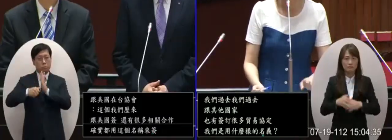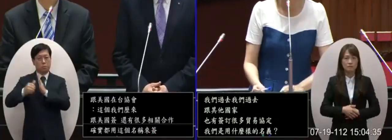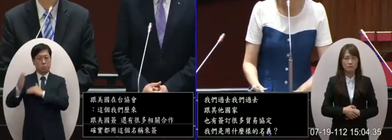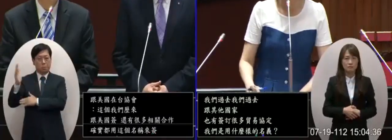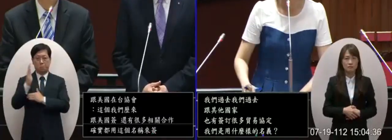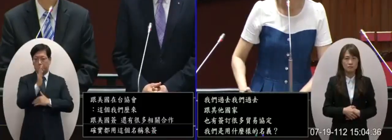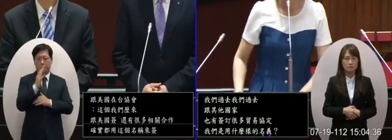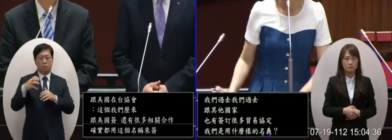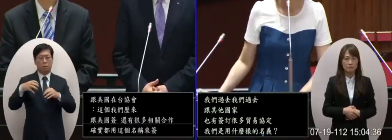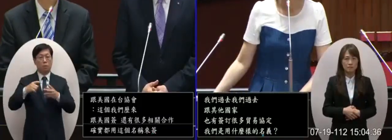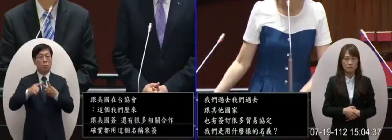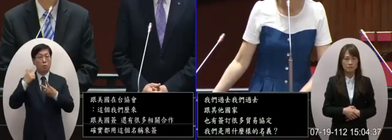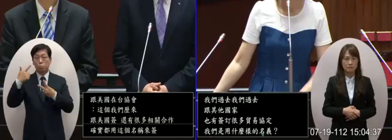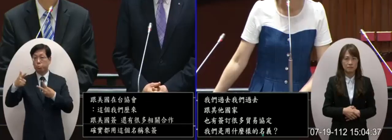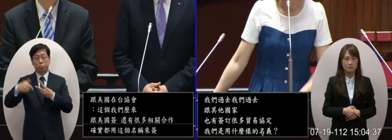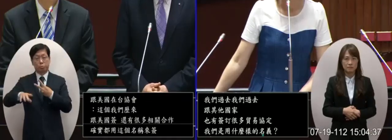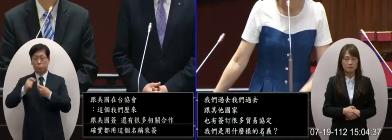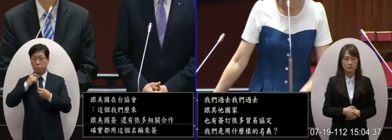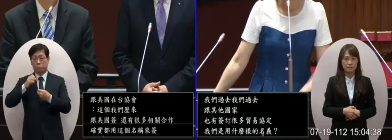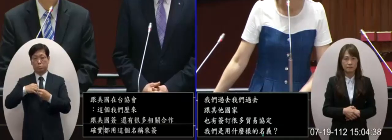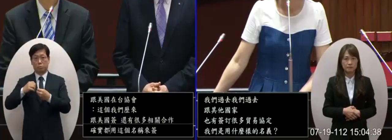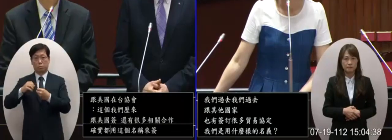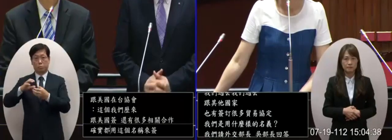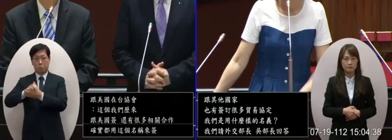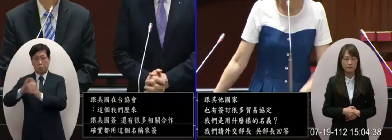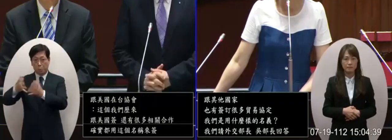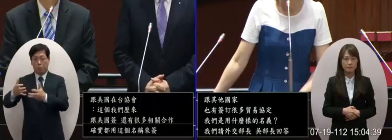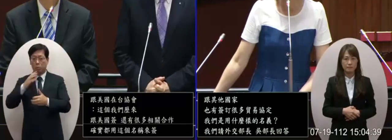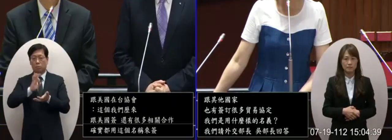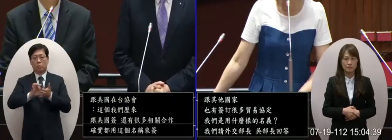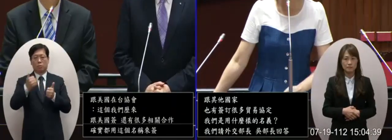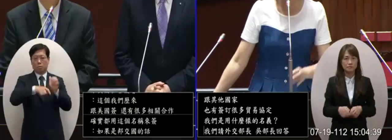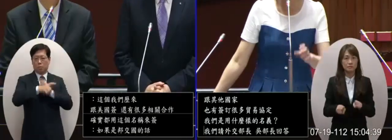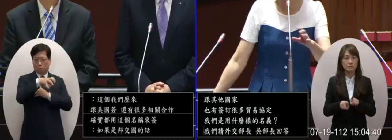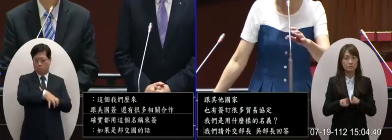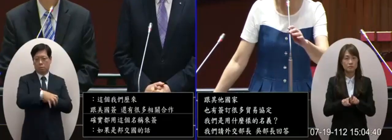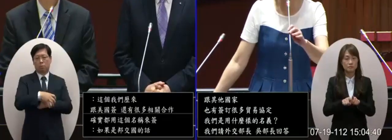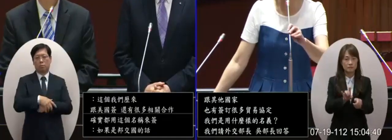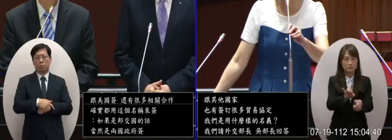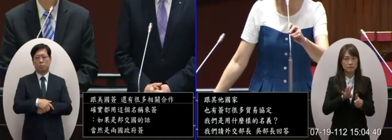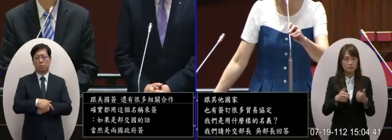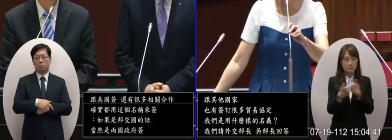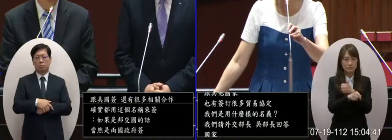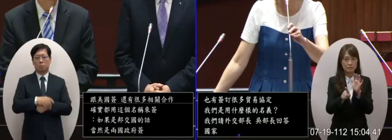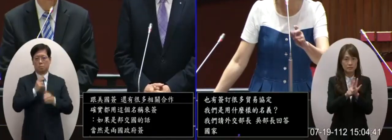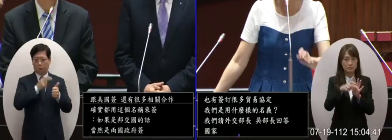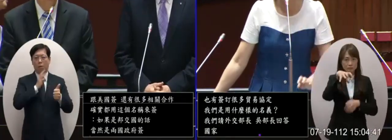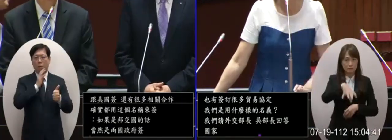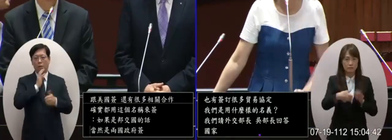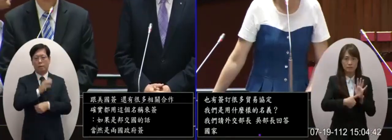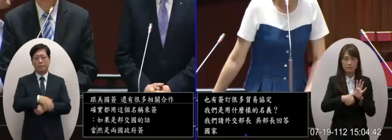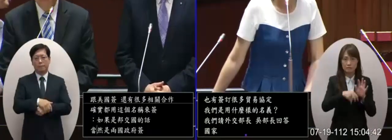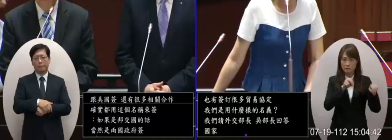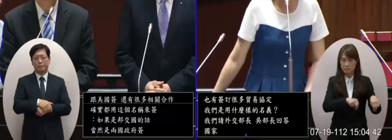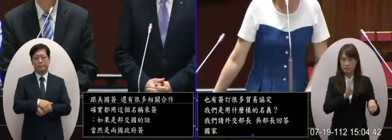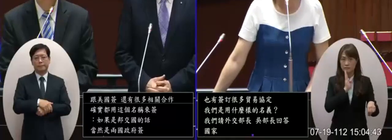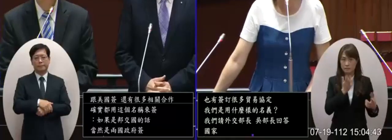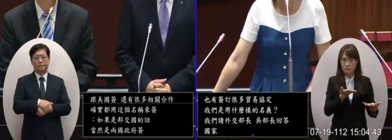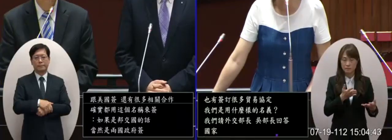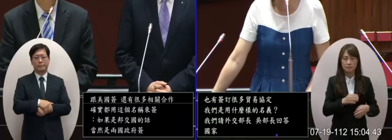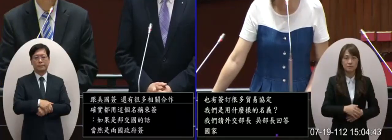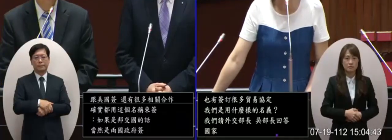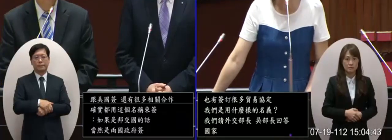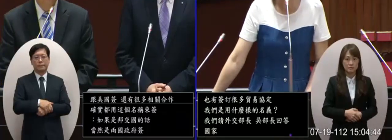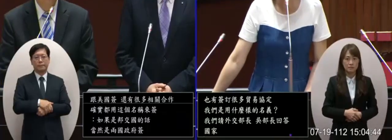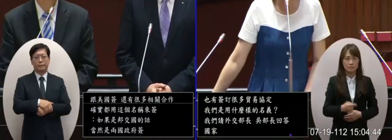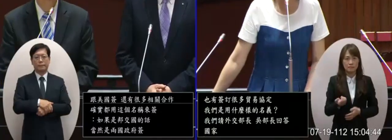是如果非邦交国的话，通常都是经过代表处的这个 方式。通常都是用代表处的名义，是吗？好，那刚